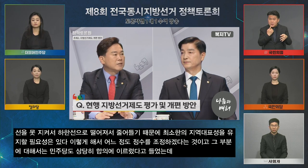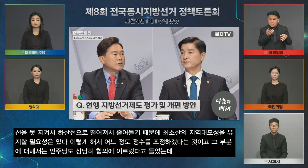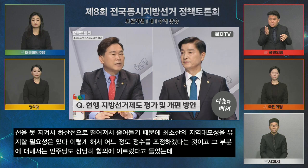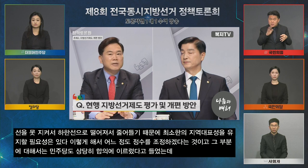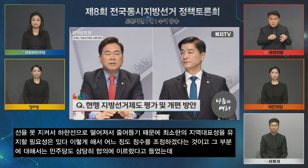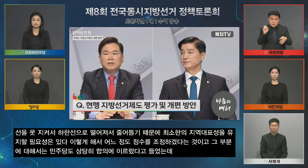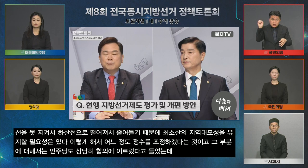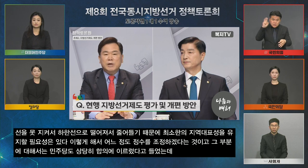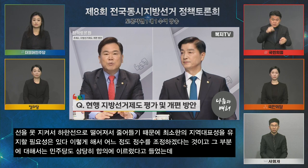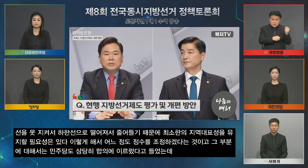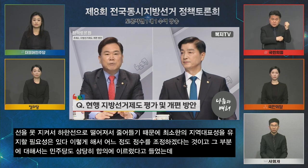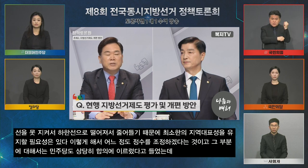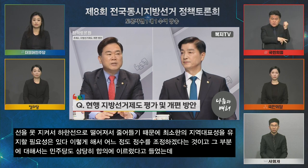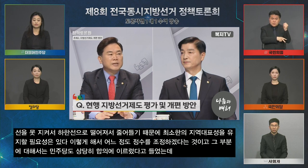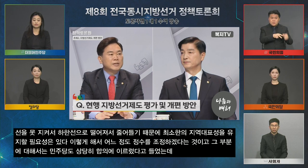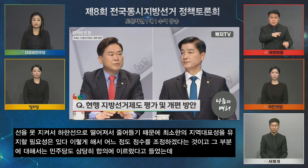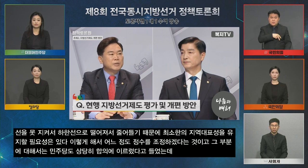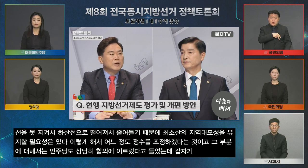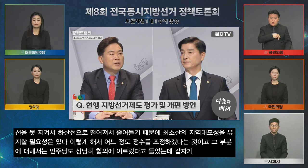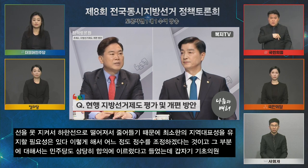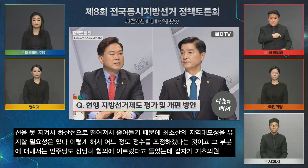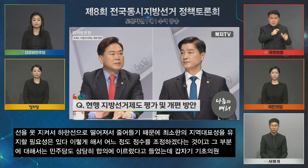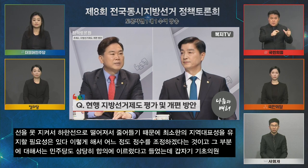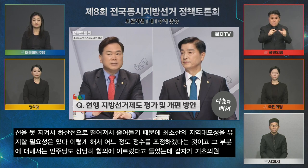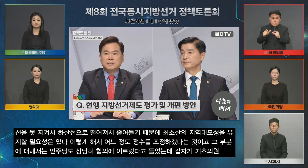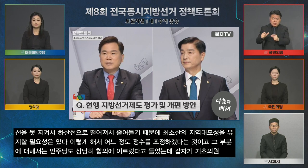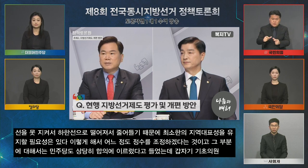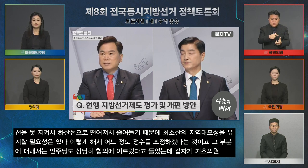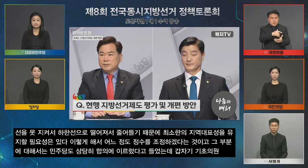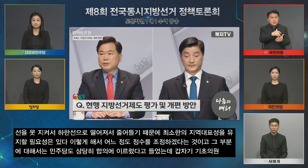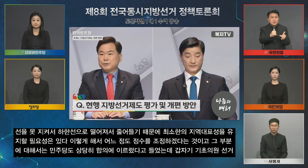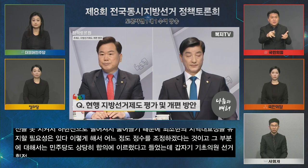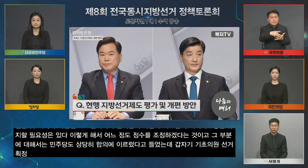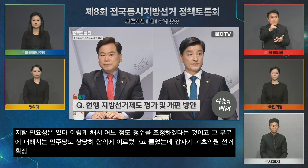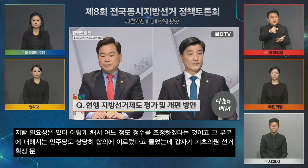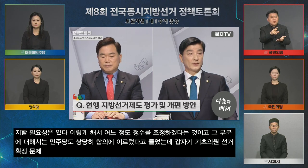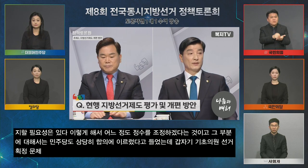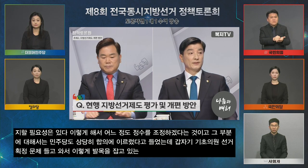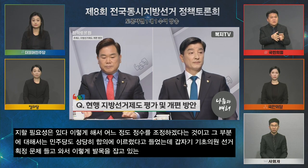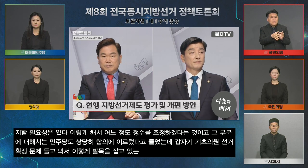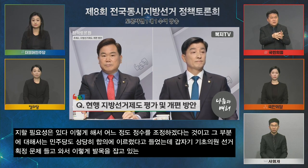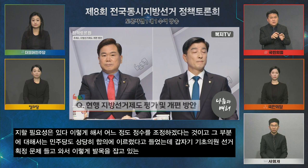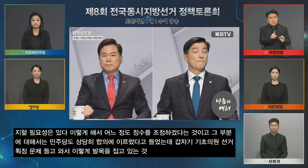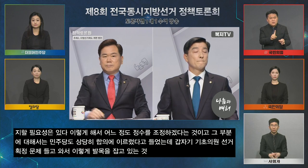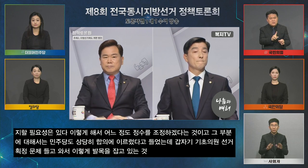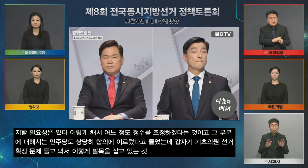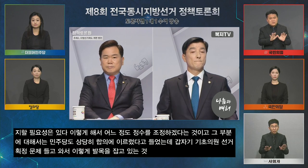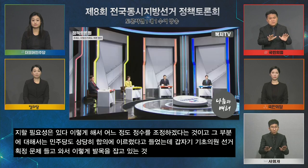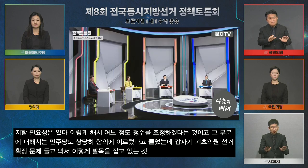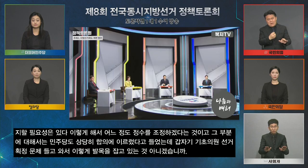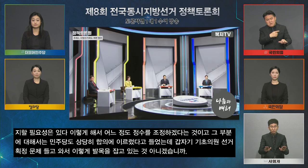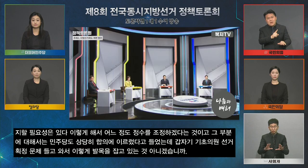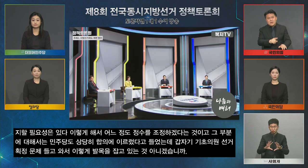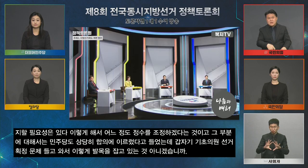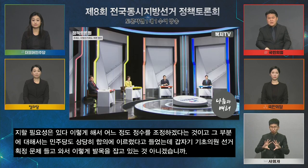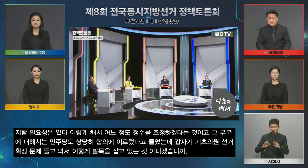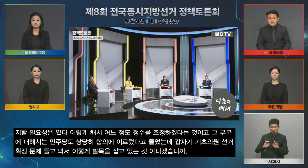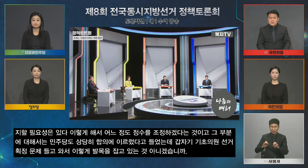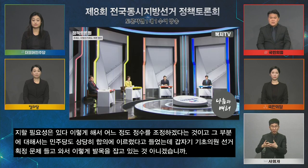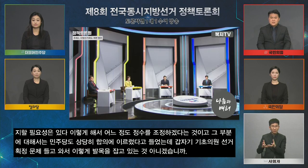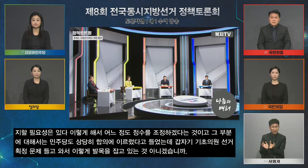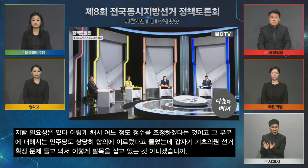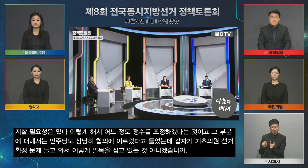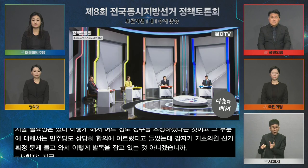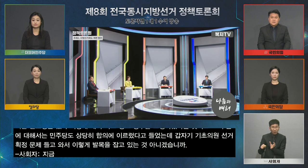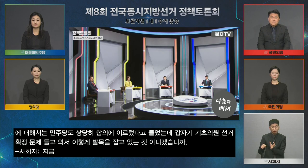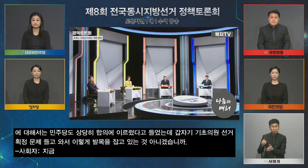들고 와서 이렇게 발목을 잡고 있는 거 아니겠습니까? 네, 지금 이제 구용모 최고위원께서는 시간을